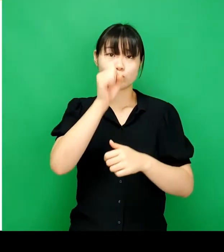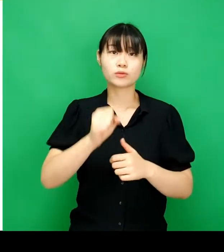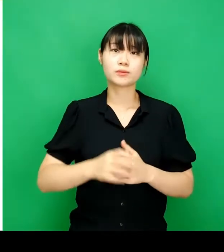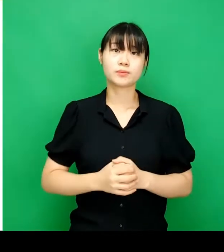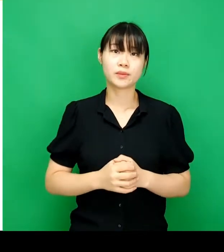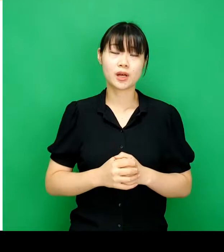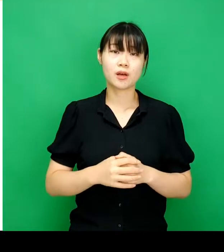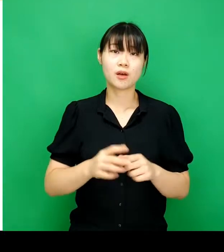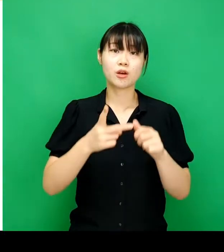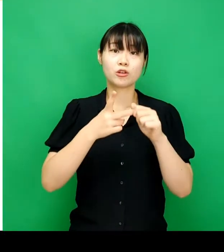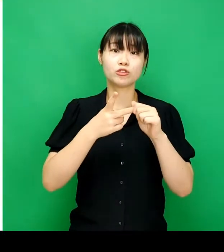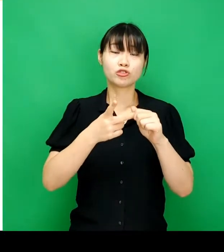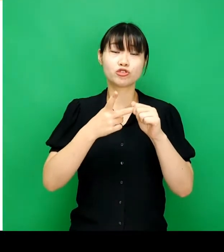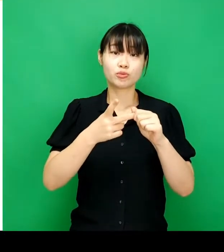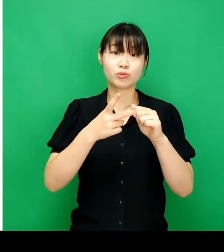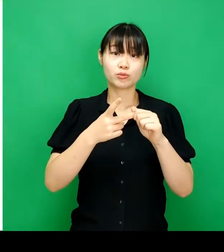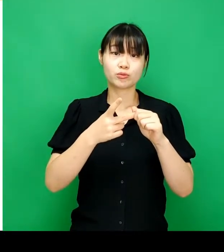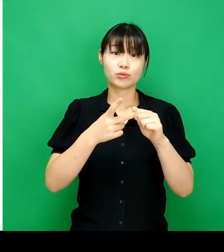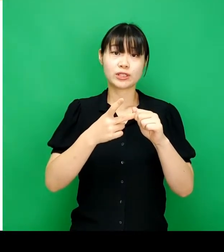효율적입니다.